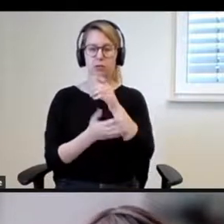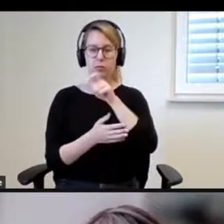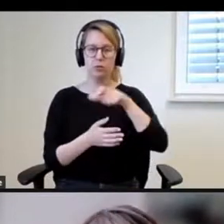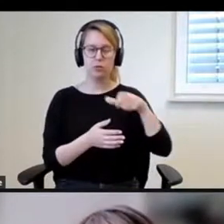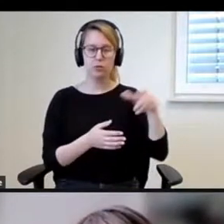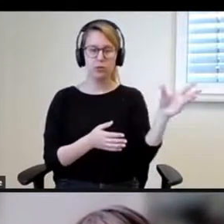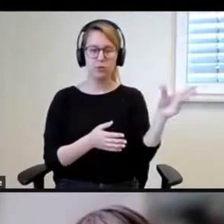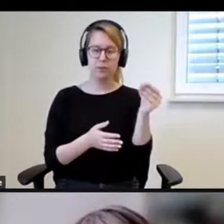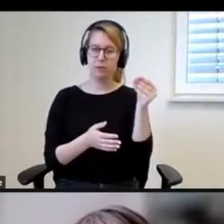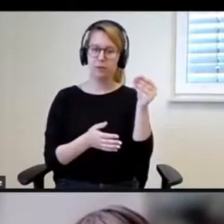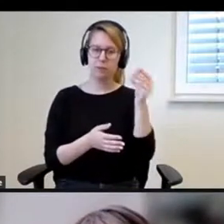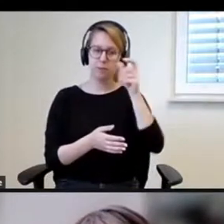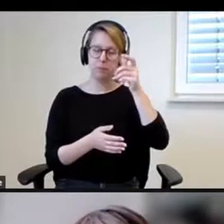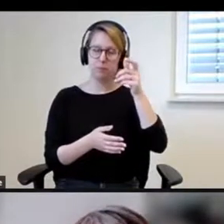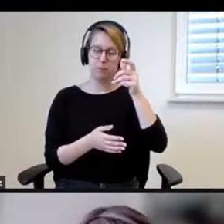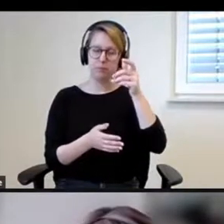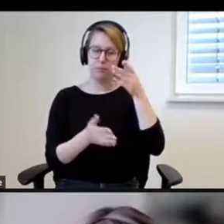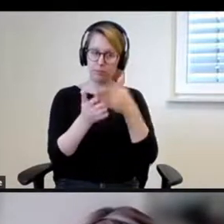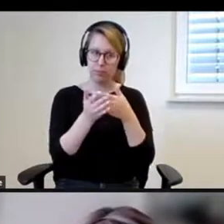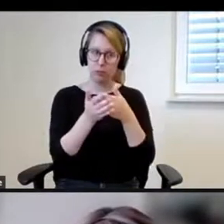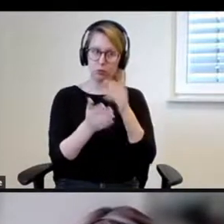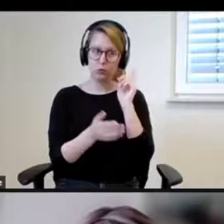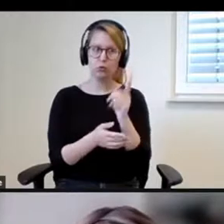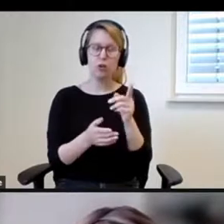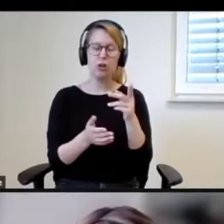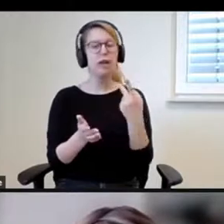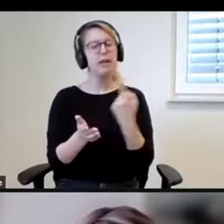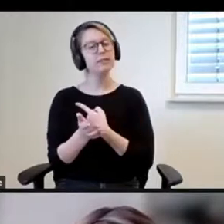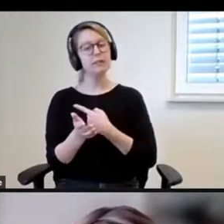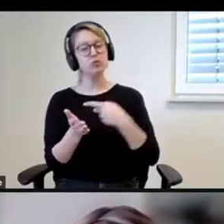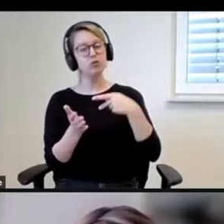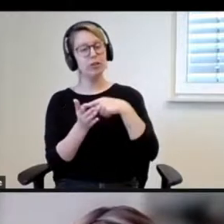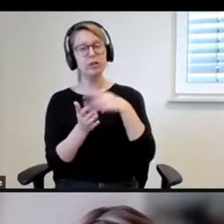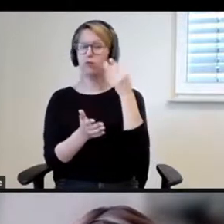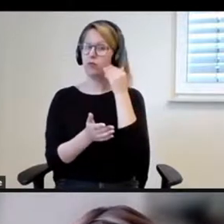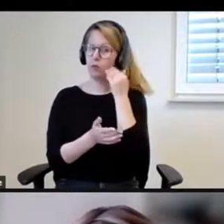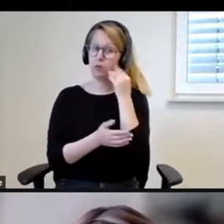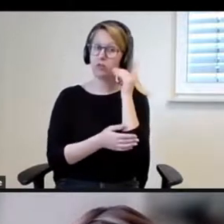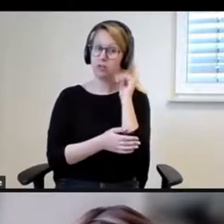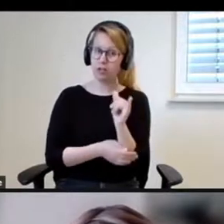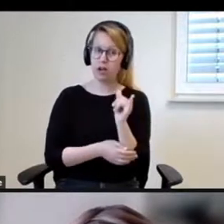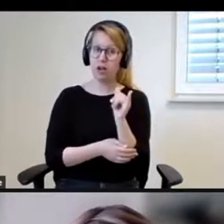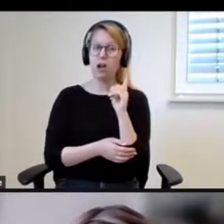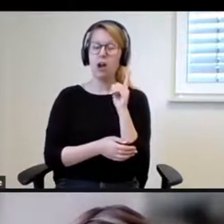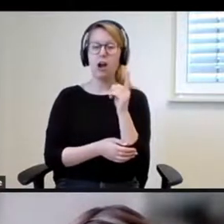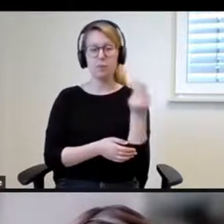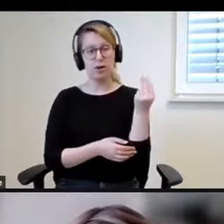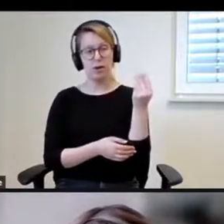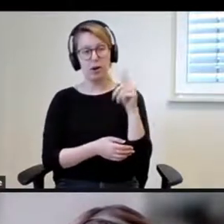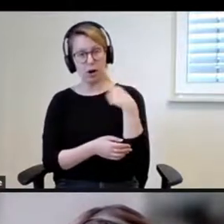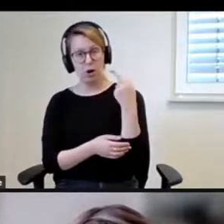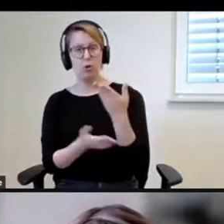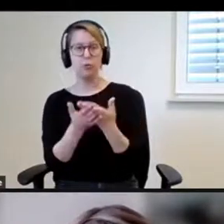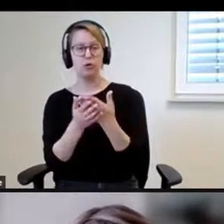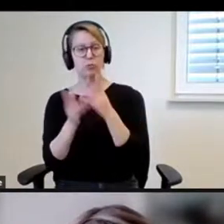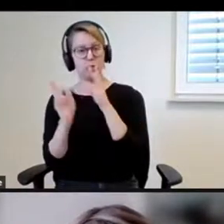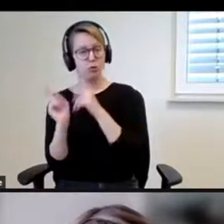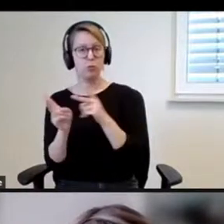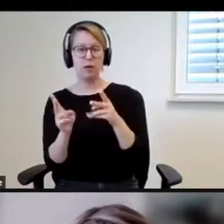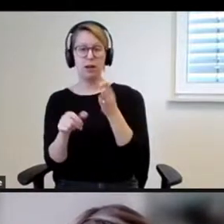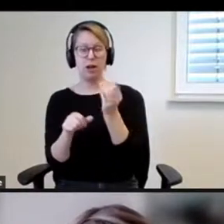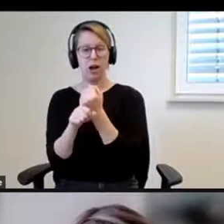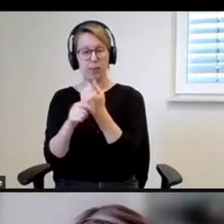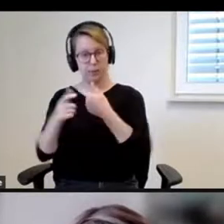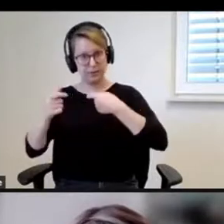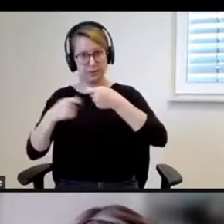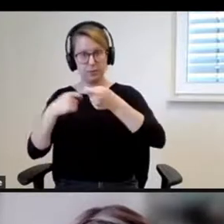dann hätte man natürlich auch gerne, dass sie Möglichkeiten tun, um normalen Arbeitsmarkt einen Arbeitsplatz zu finden. Das